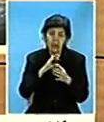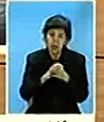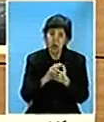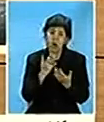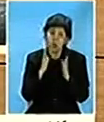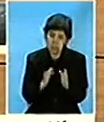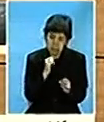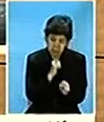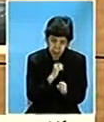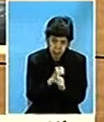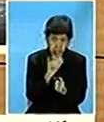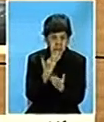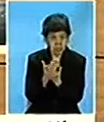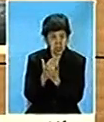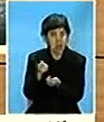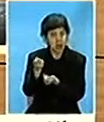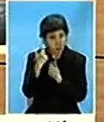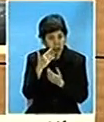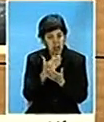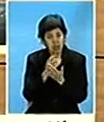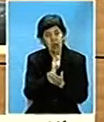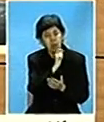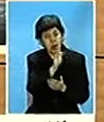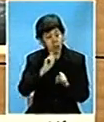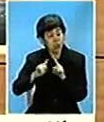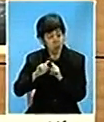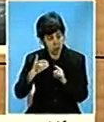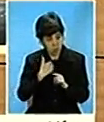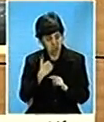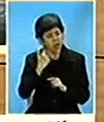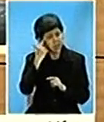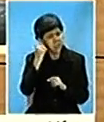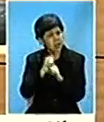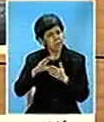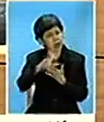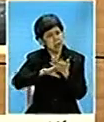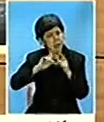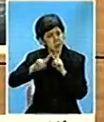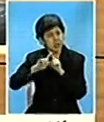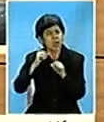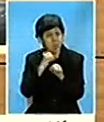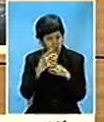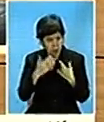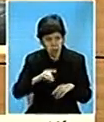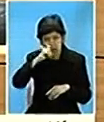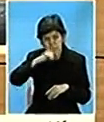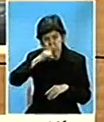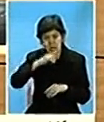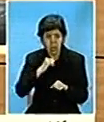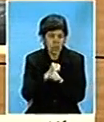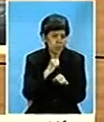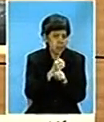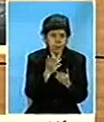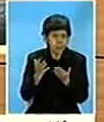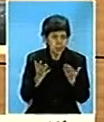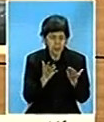และก็ด้านบริการต่างๆทำได้ครับท่านประธานที่เคารพครับไม่ใช่เรื่องเหลือวิสัยต่างประเทศเขาทำมาแล้วเราคนไทยไม่ได้ด้อยกว่าต่างประเทศ